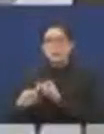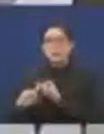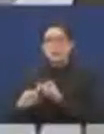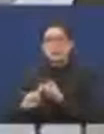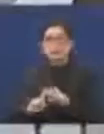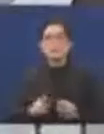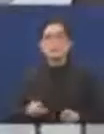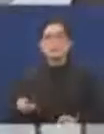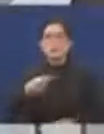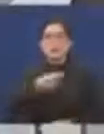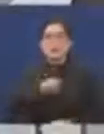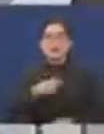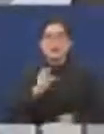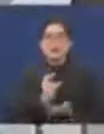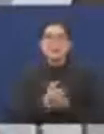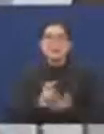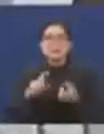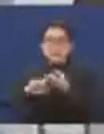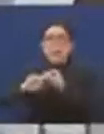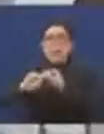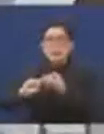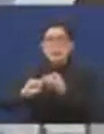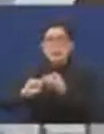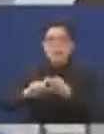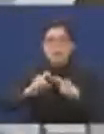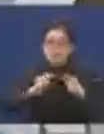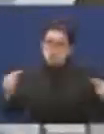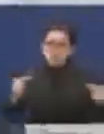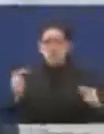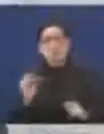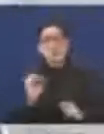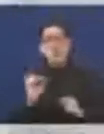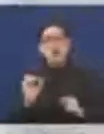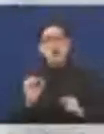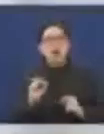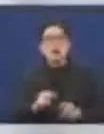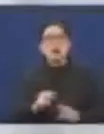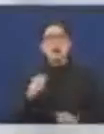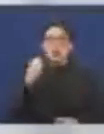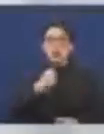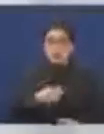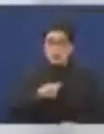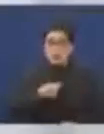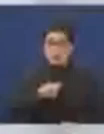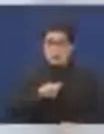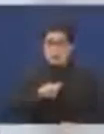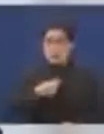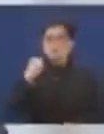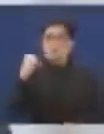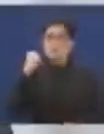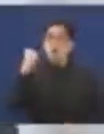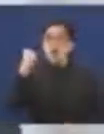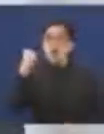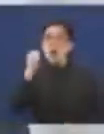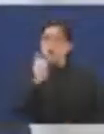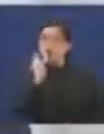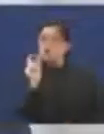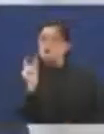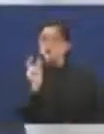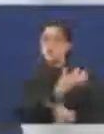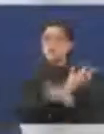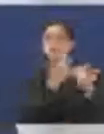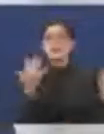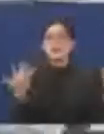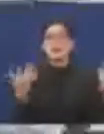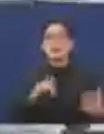putus persaudaraan kita. Kita berjuang untuk rakyat sama-sama. Biarlah rakyat yang menentukan yang terbaik